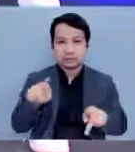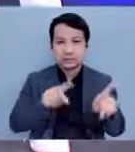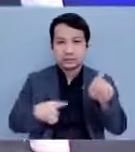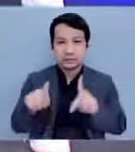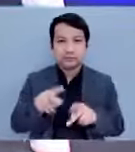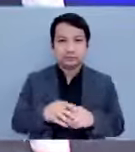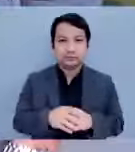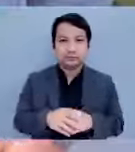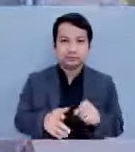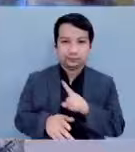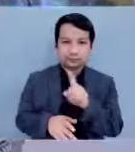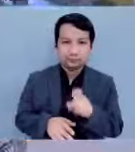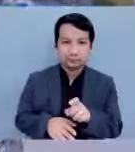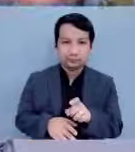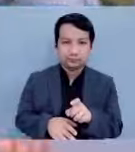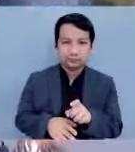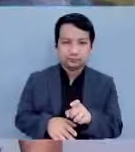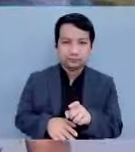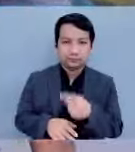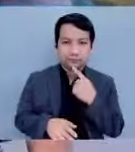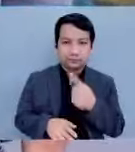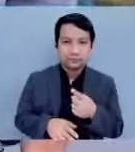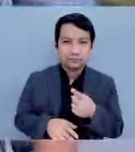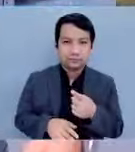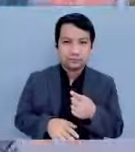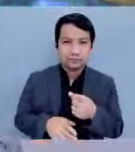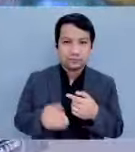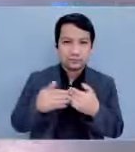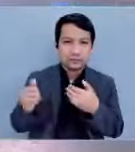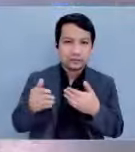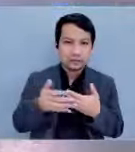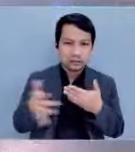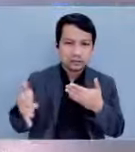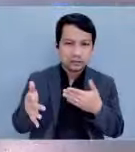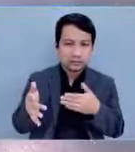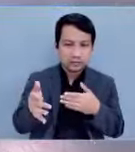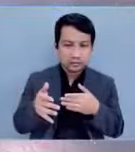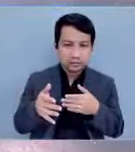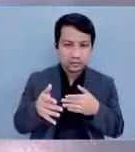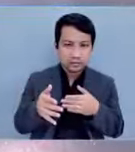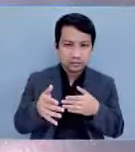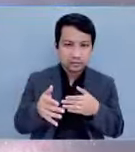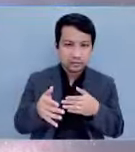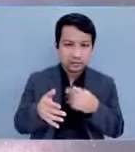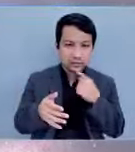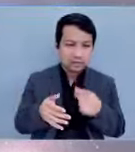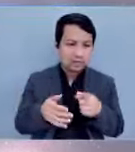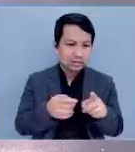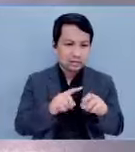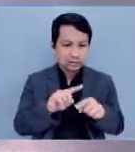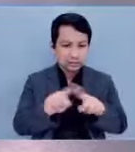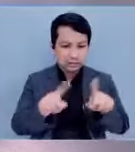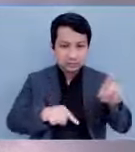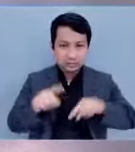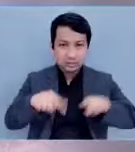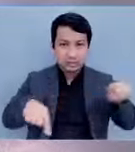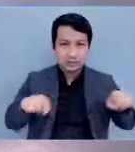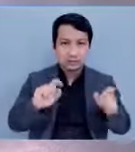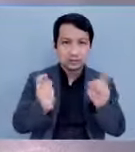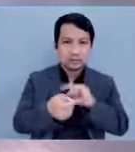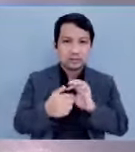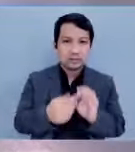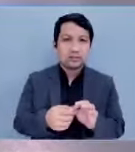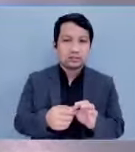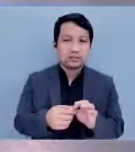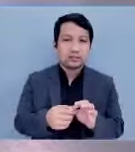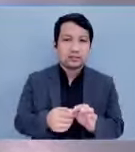ako. So, throughout the show, parang umiiba yung mga lights, di ba? May parang director behind the scenes na pinapalitan yung mga effects? Hindi po. Kasama ko